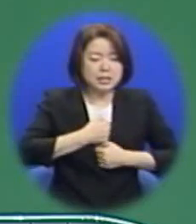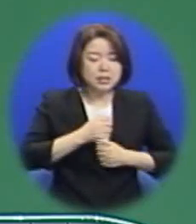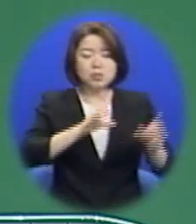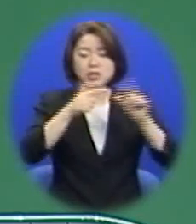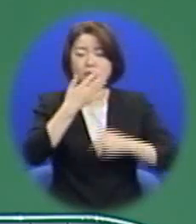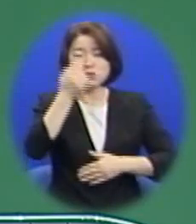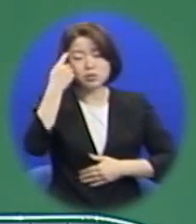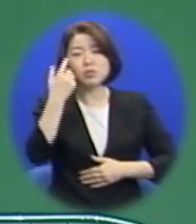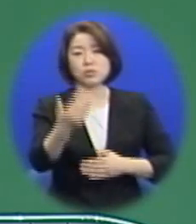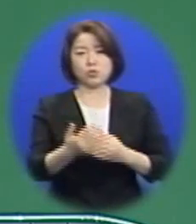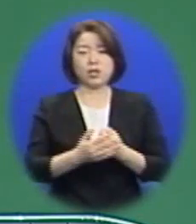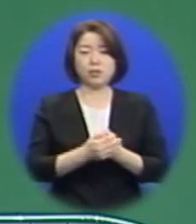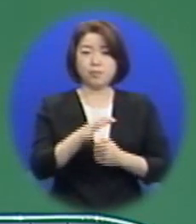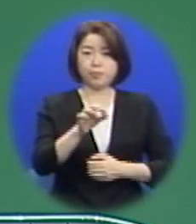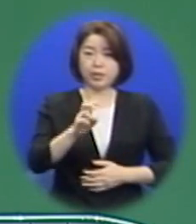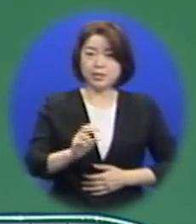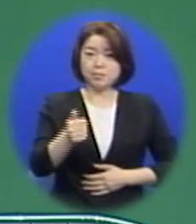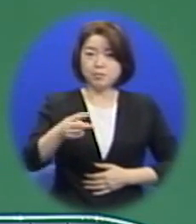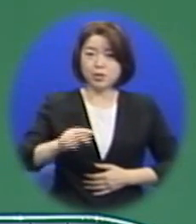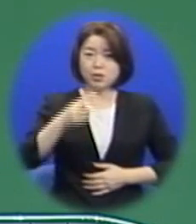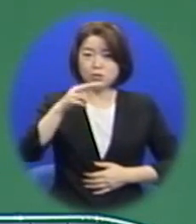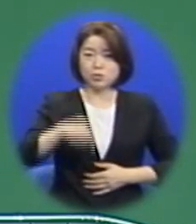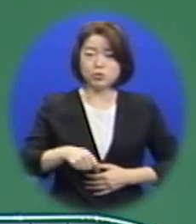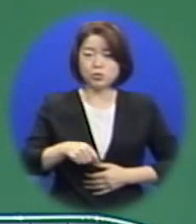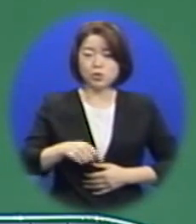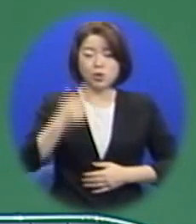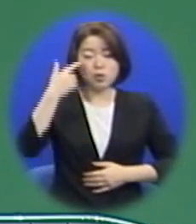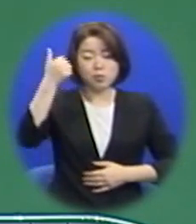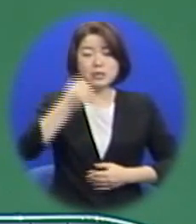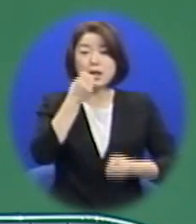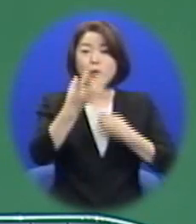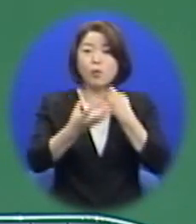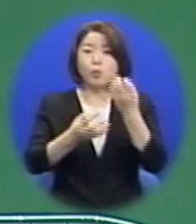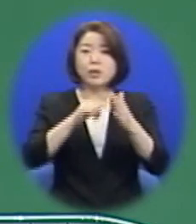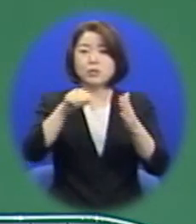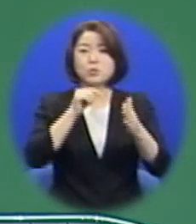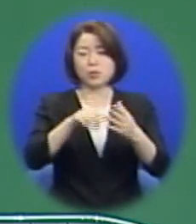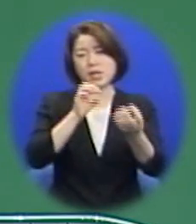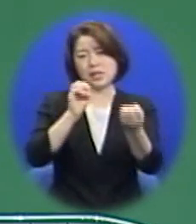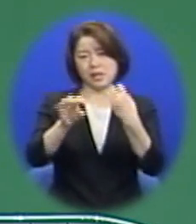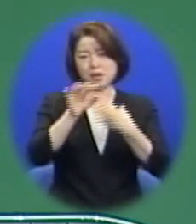임현수 목사님의 고백 속에서 답이 있더라고요.